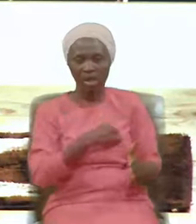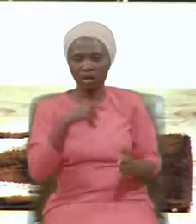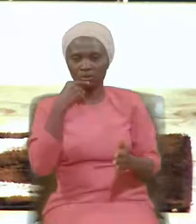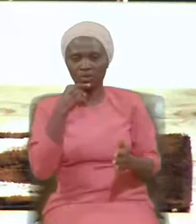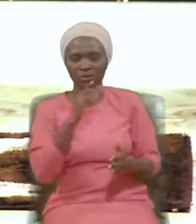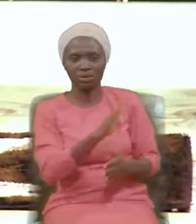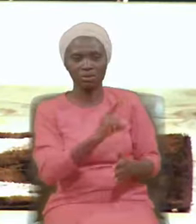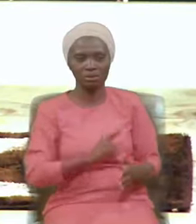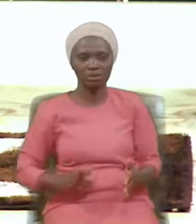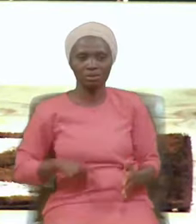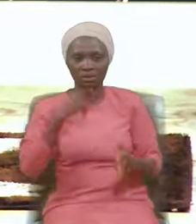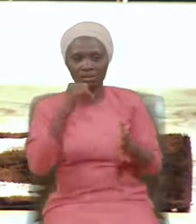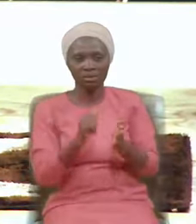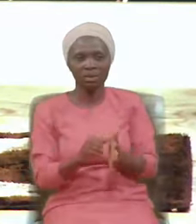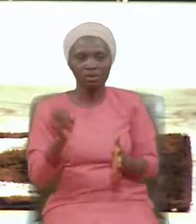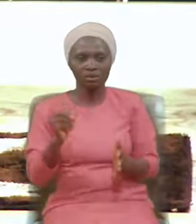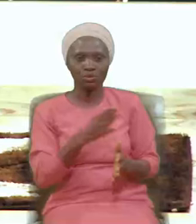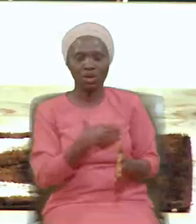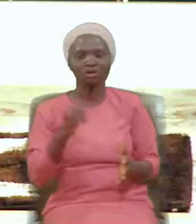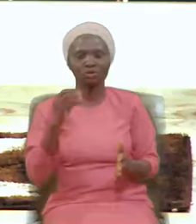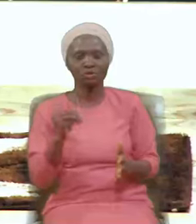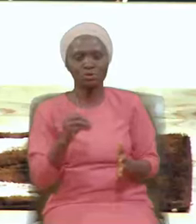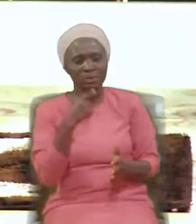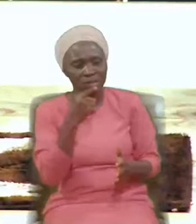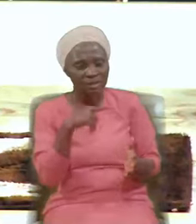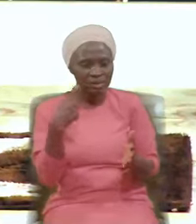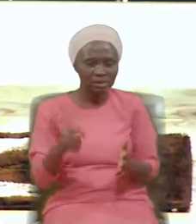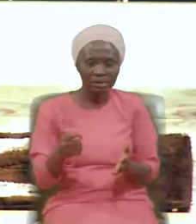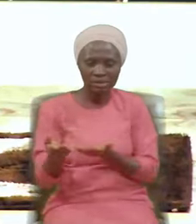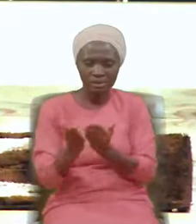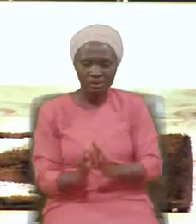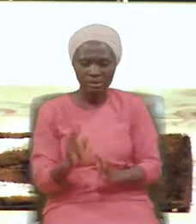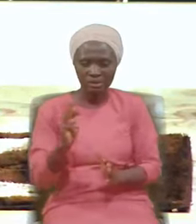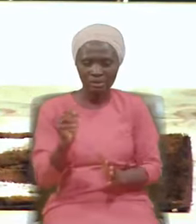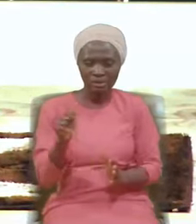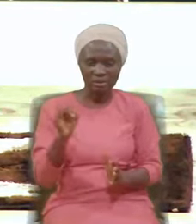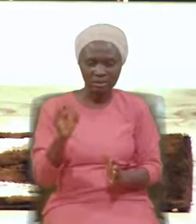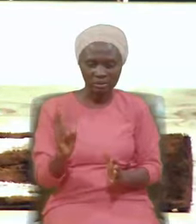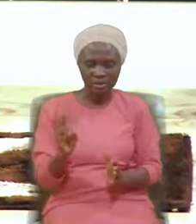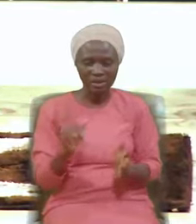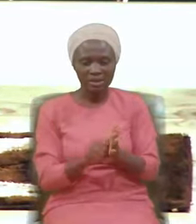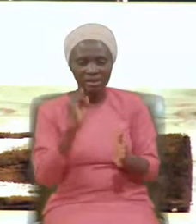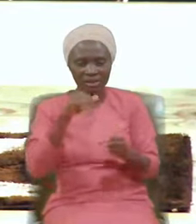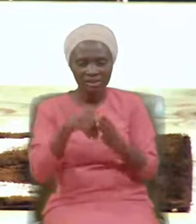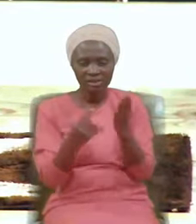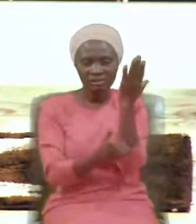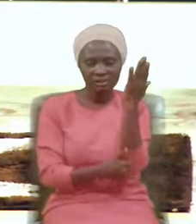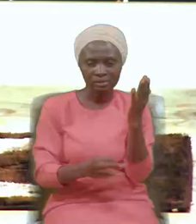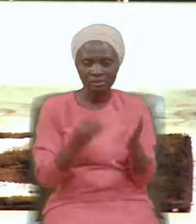Naaman alla dire à son maître, la jeune fille du pays d'Égypte a parlé de telle et telle